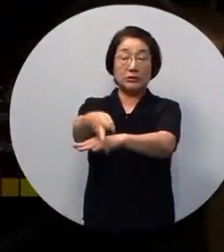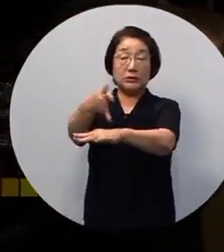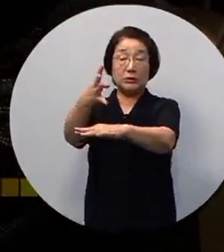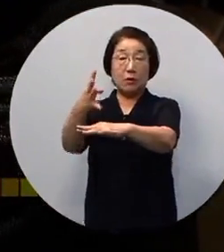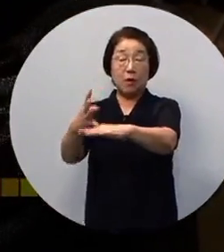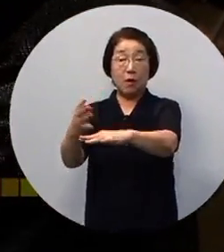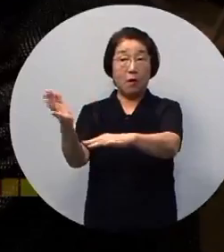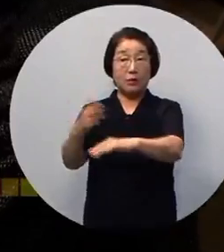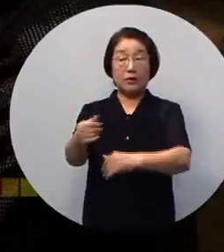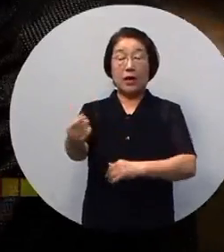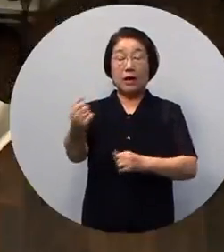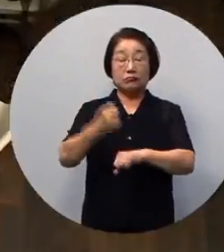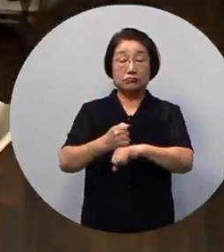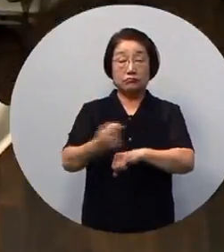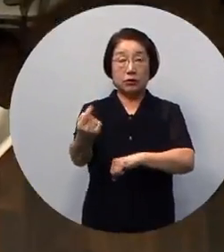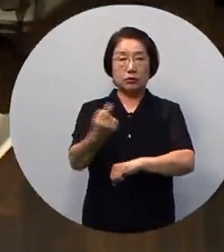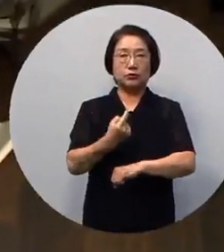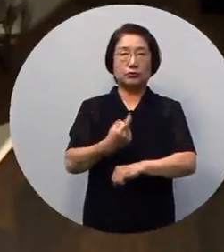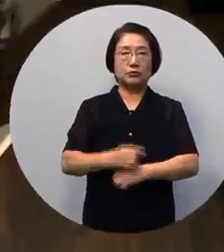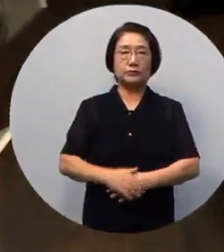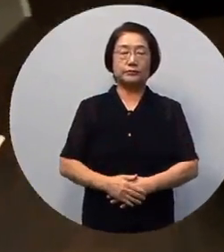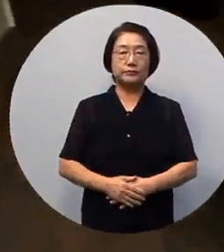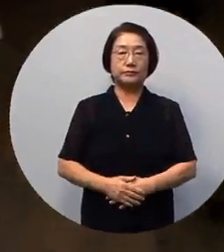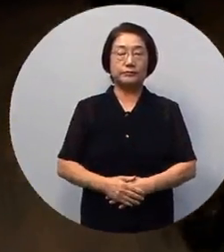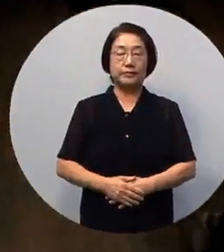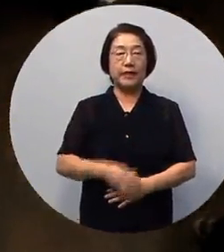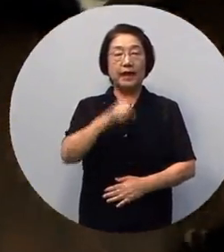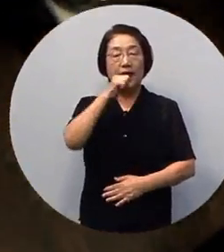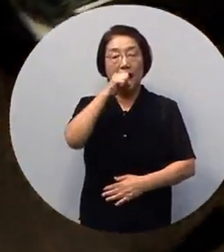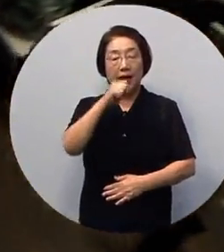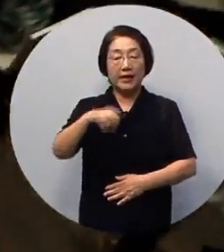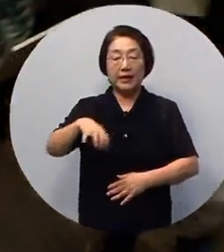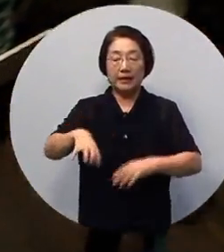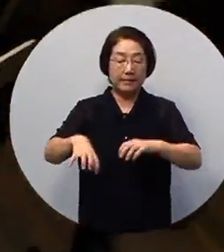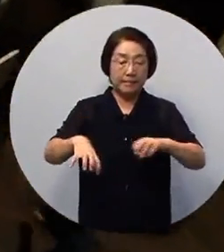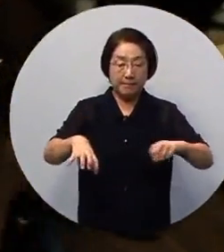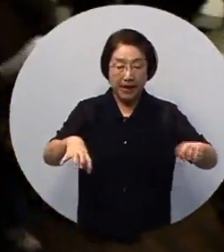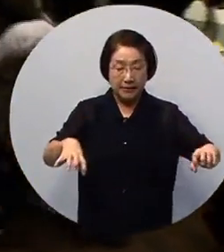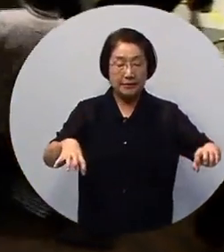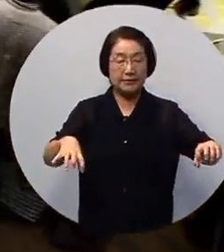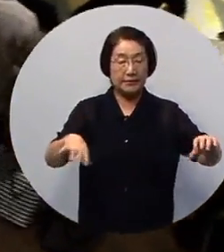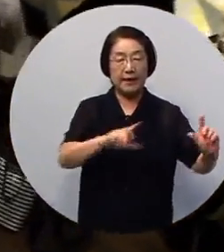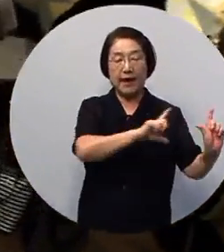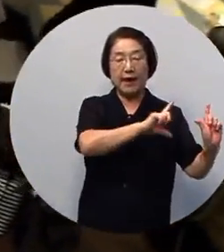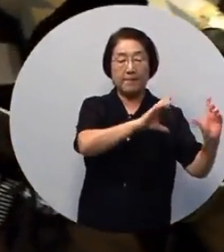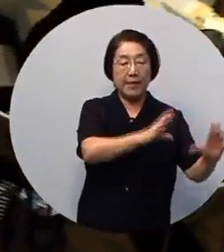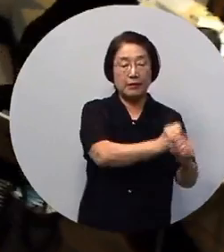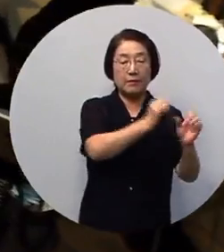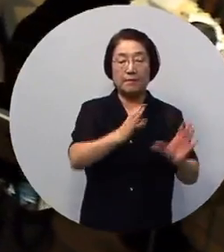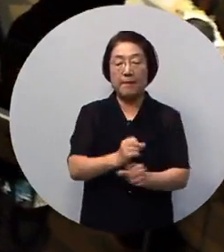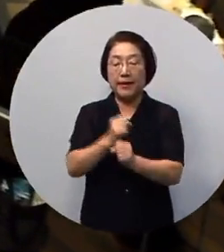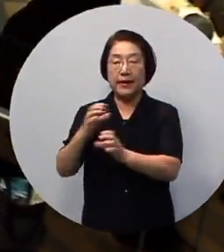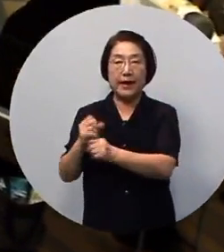来てくださったりまして。 いいところでグループごとに話をまとめて発表です